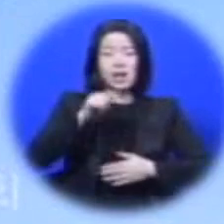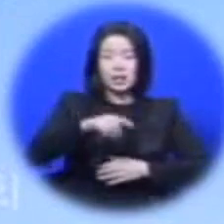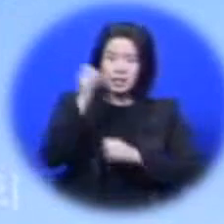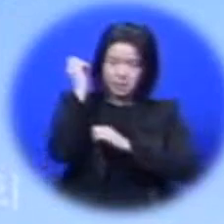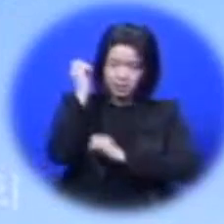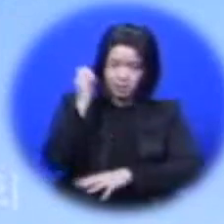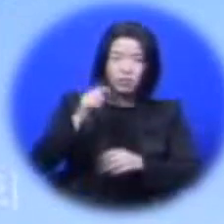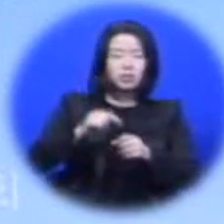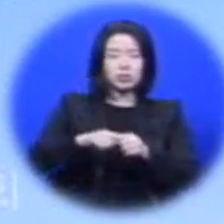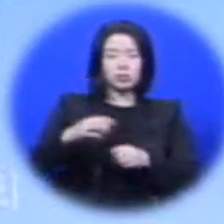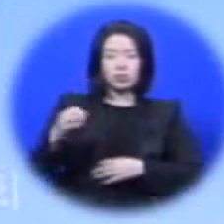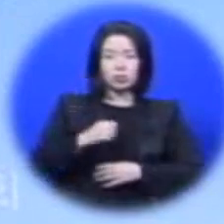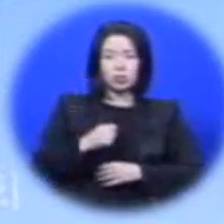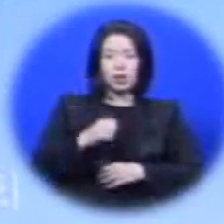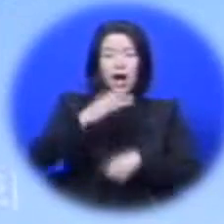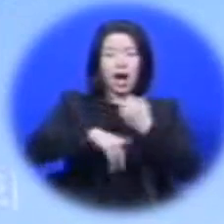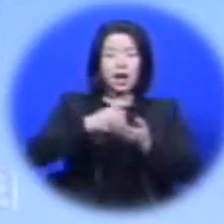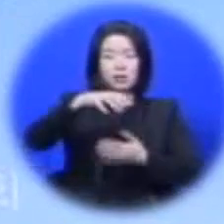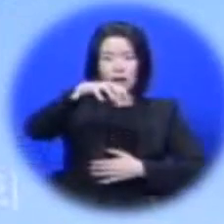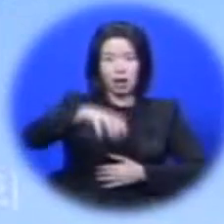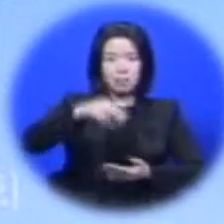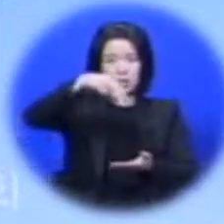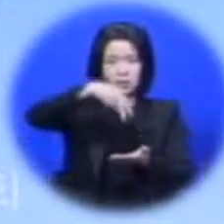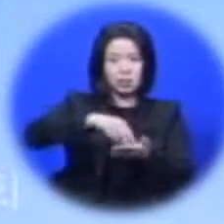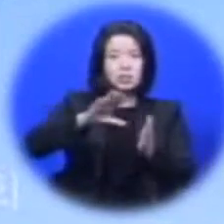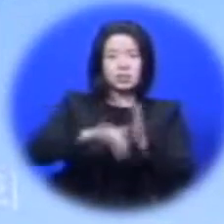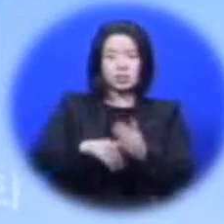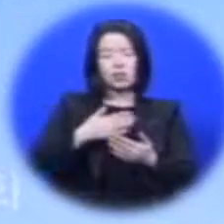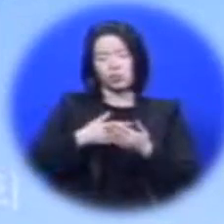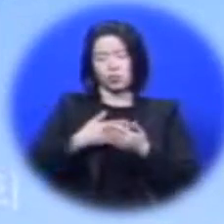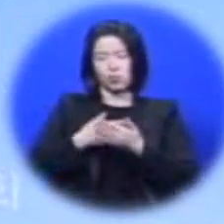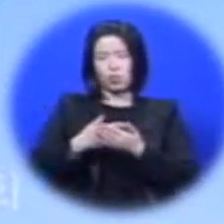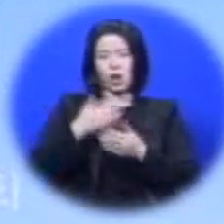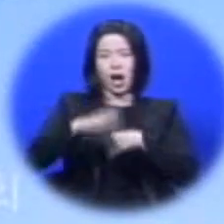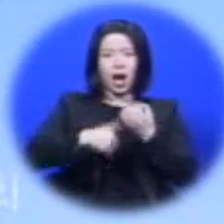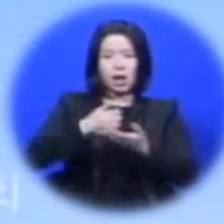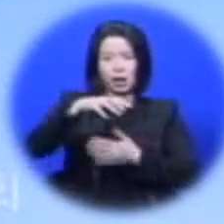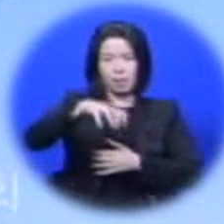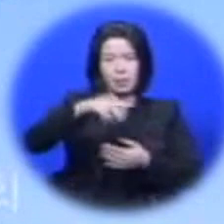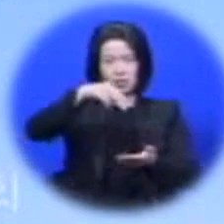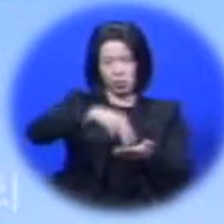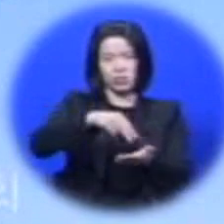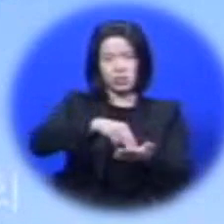근원적으로 하나님 앞에 섰을 때가 두려운 거예요. 하나님 앞에 섰을 때.